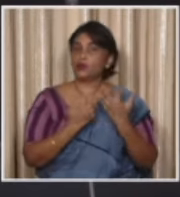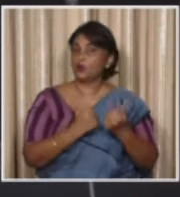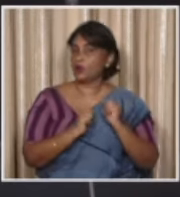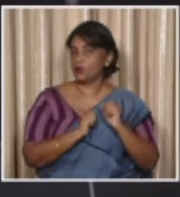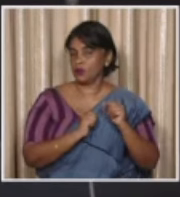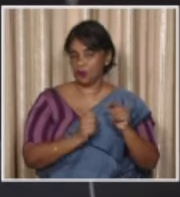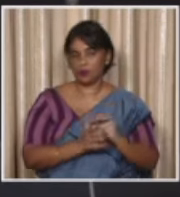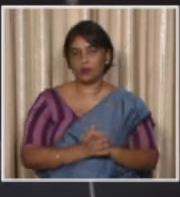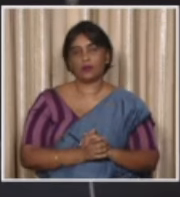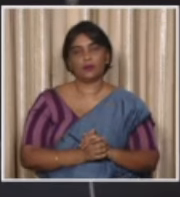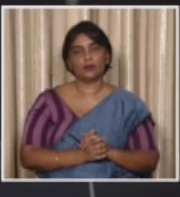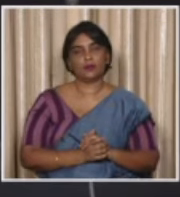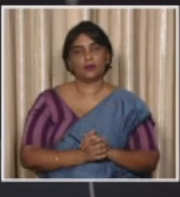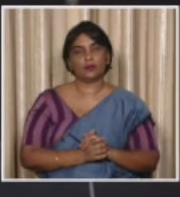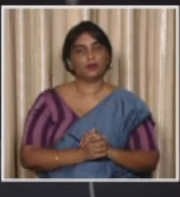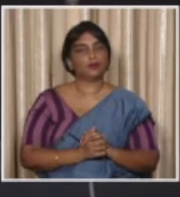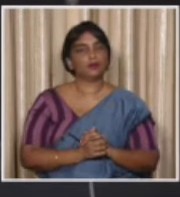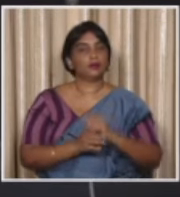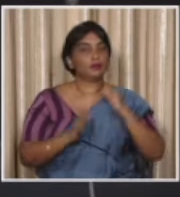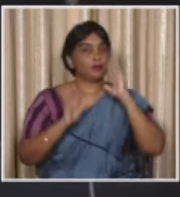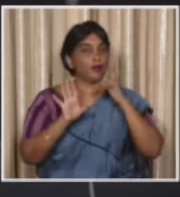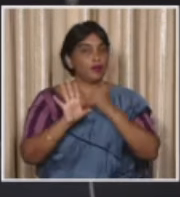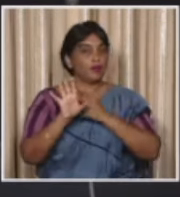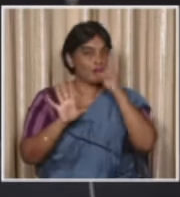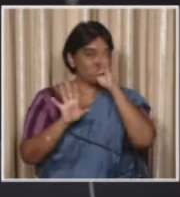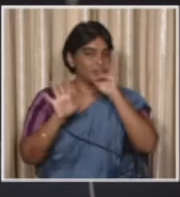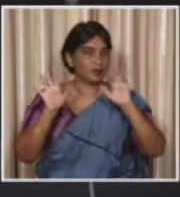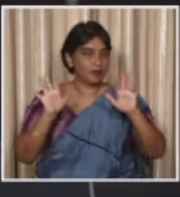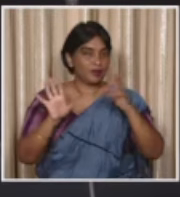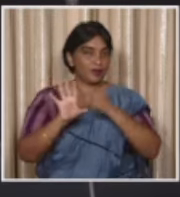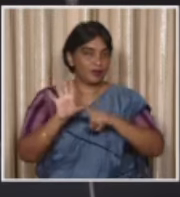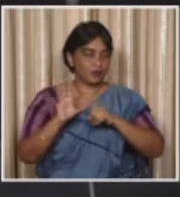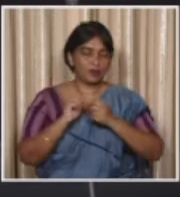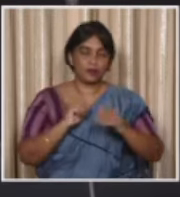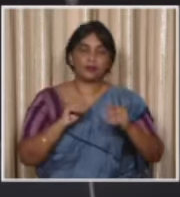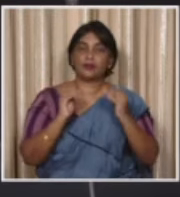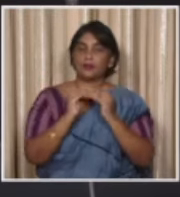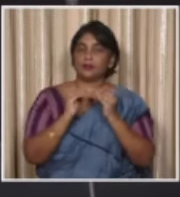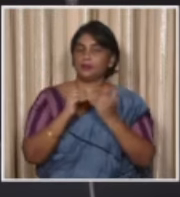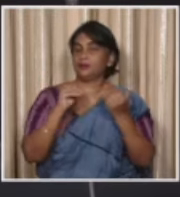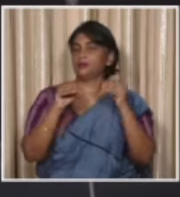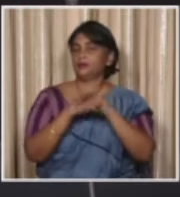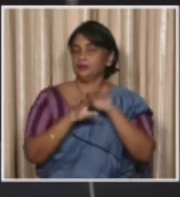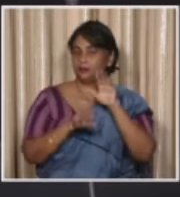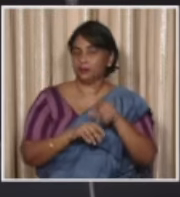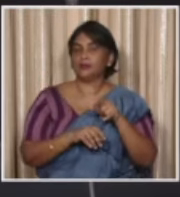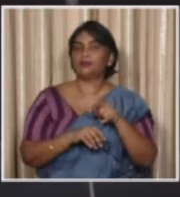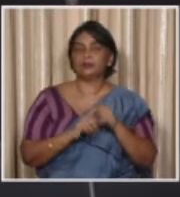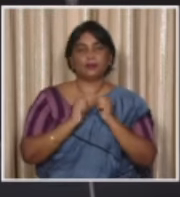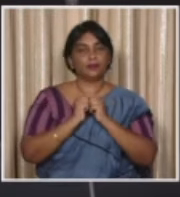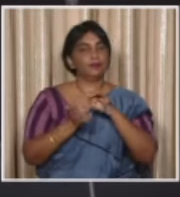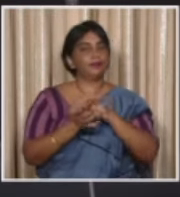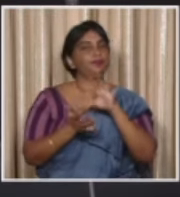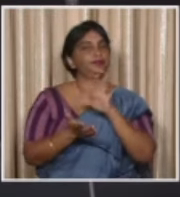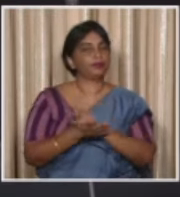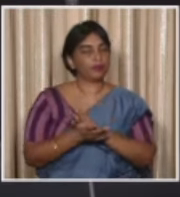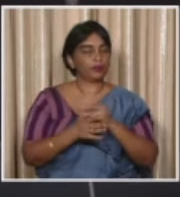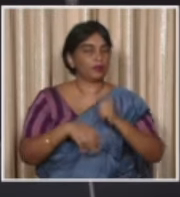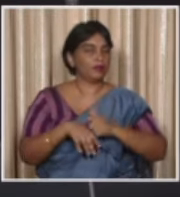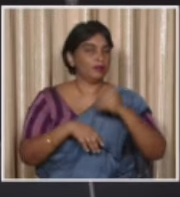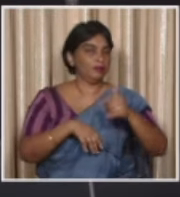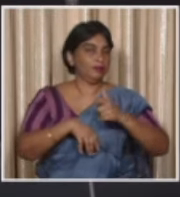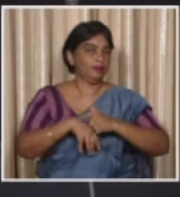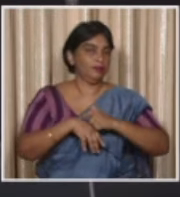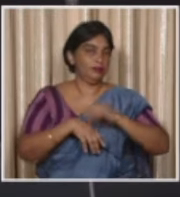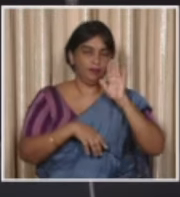කුමක්ද කියන එක. පරිවාස කාලය තුළ පසුවන සේවකීන් වෙනත් සමාන්තර තනතුරුට පත්කිරීම මත සේවය ස්ථිර කිරීමේදී කාලය ගන්න කිරීමේ